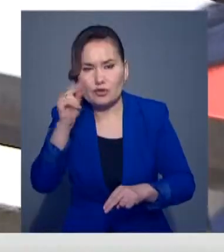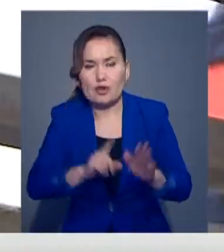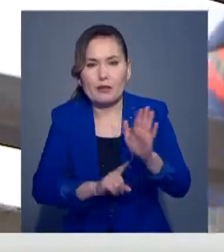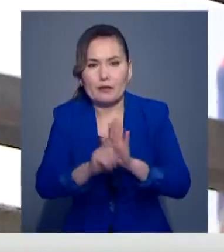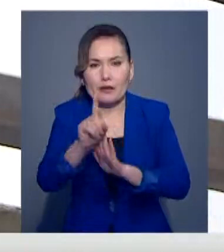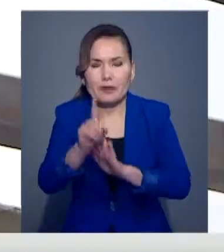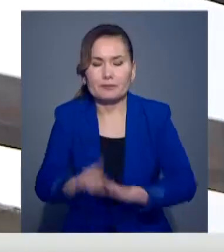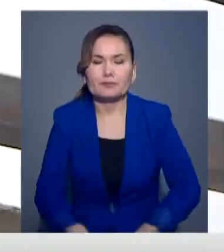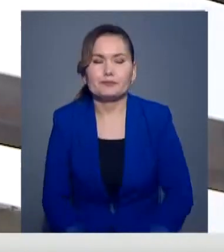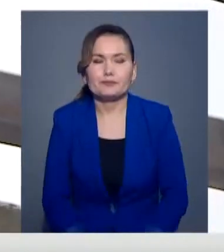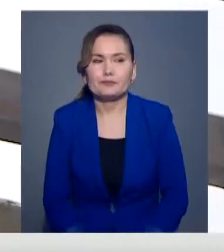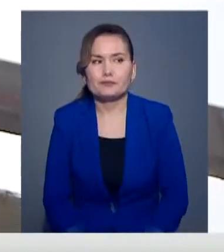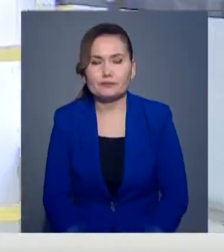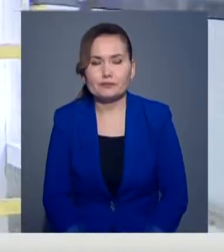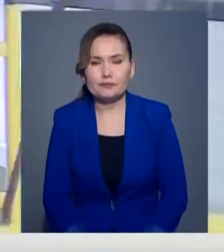еді.